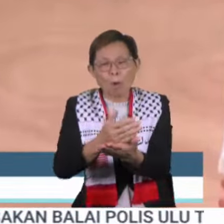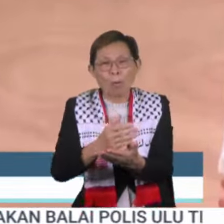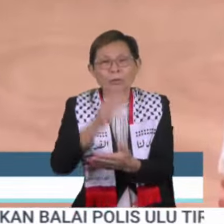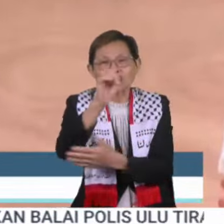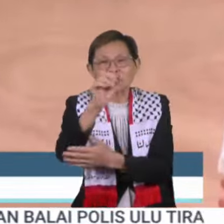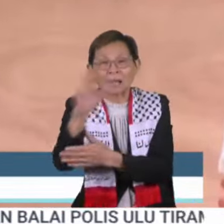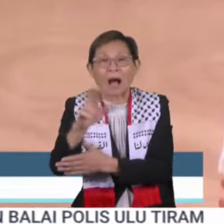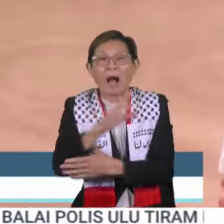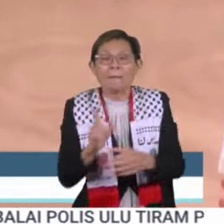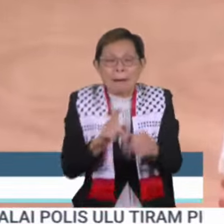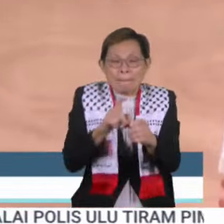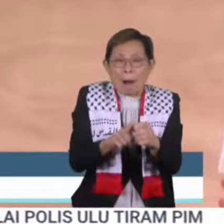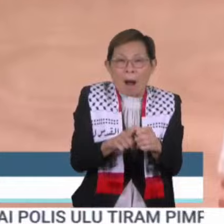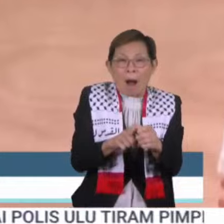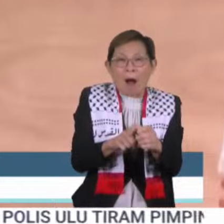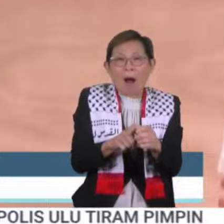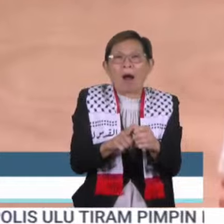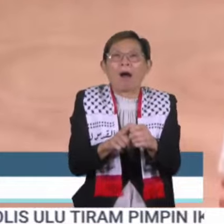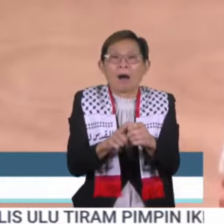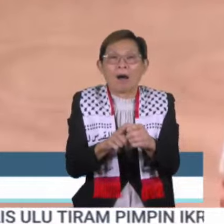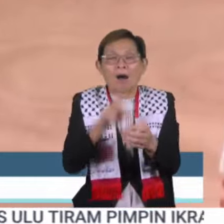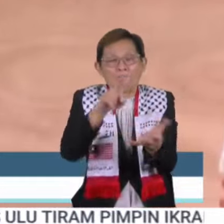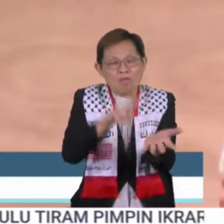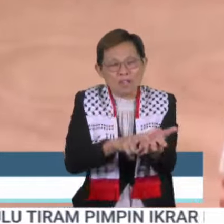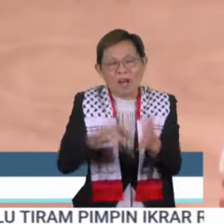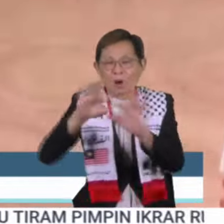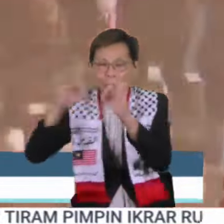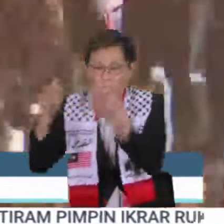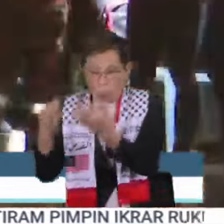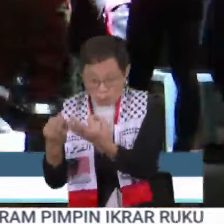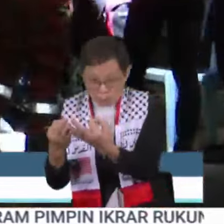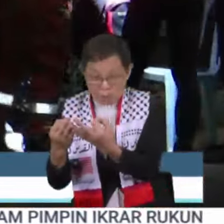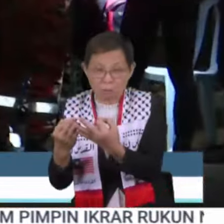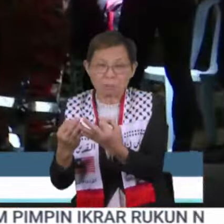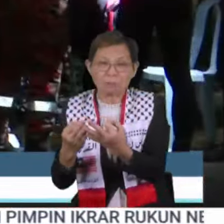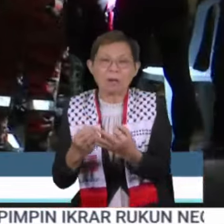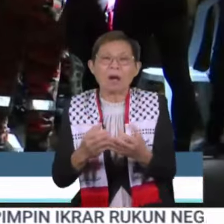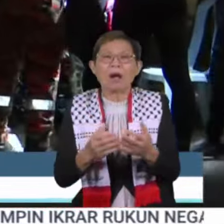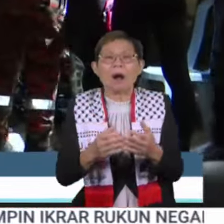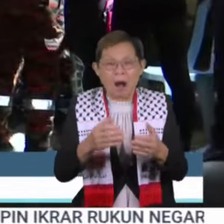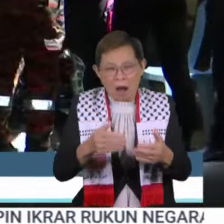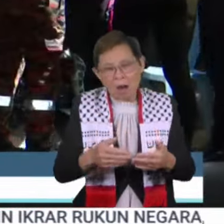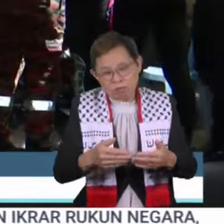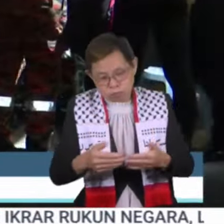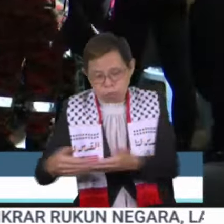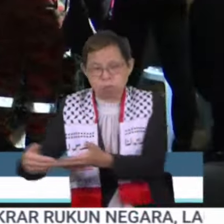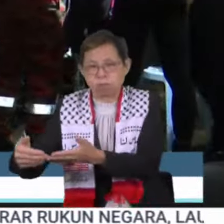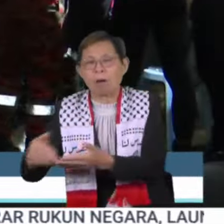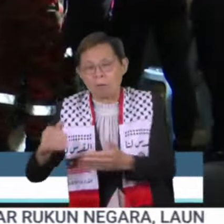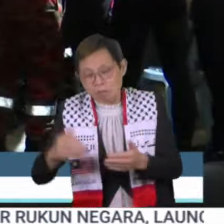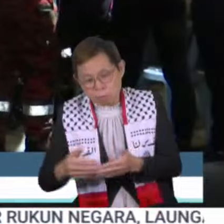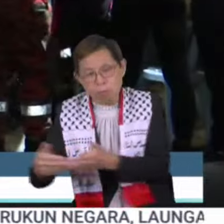itu mengenai visa keluarga bangsa, Dr. Zaliha berkata pelanjutan akan dibuat sekiranya perlu.